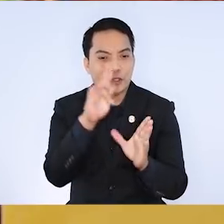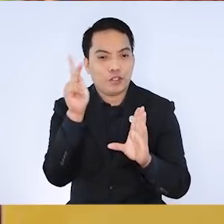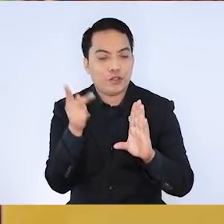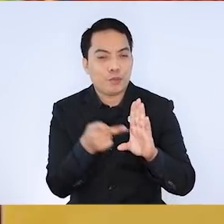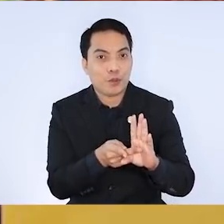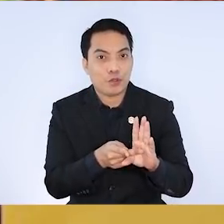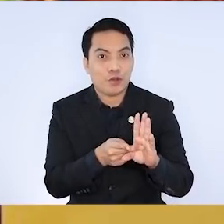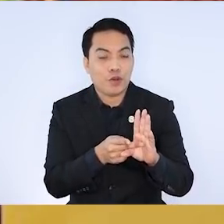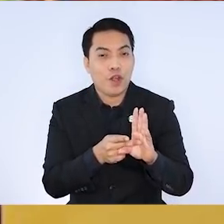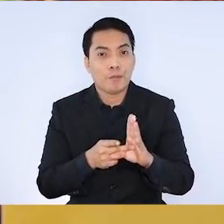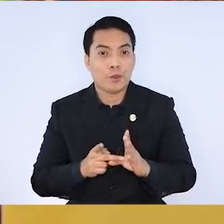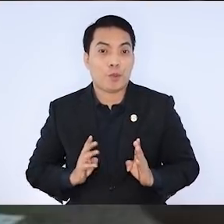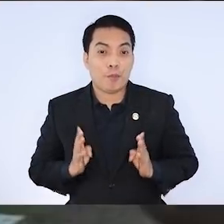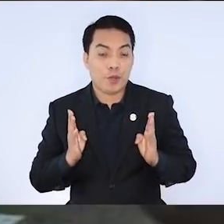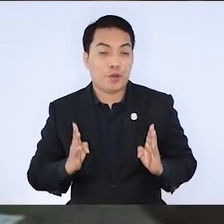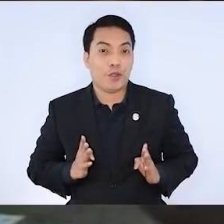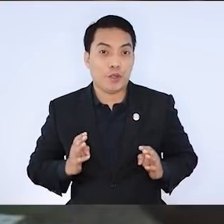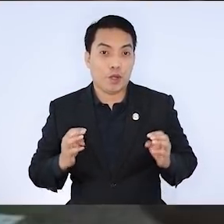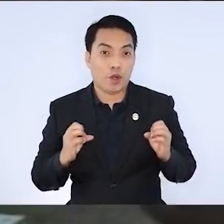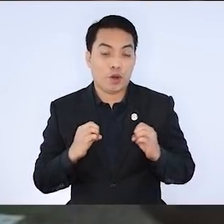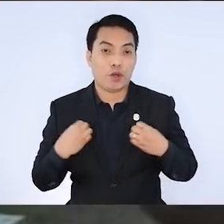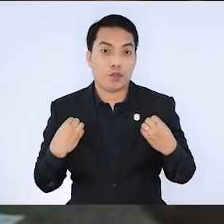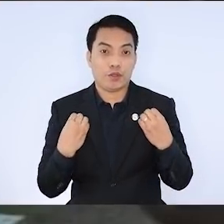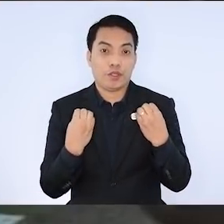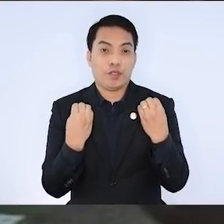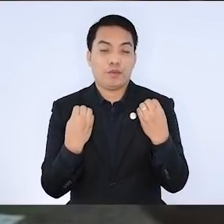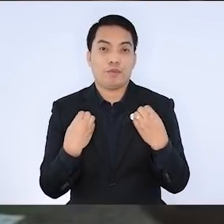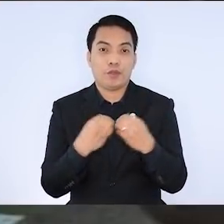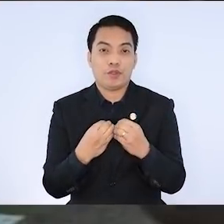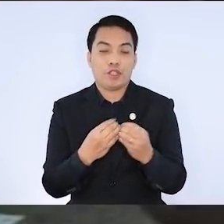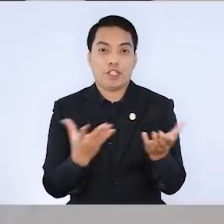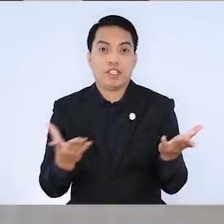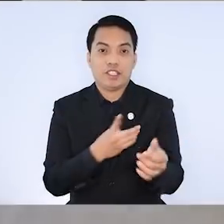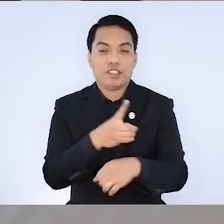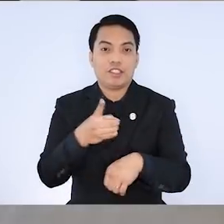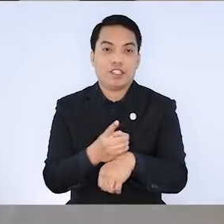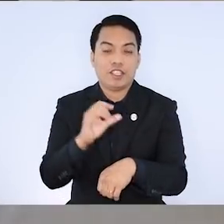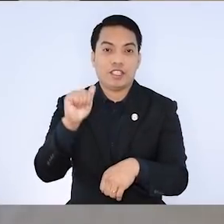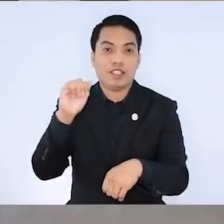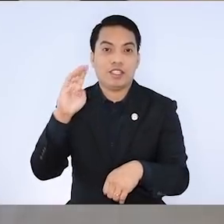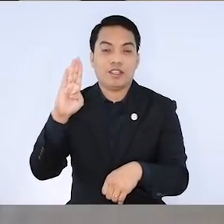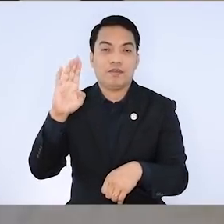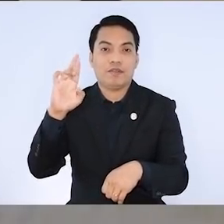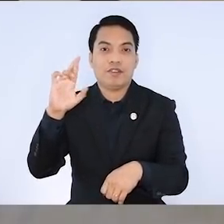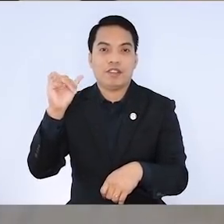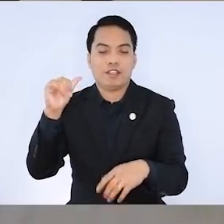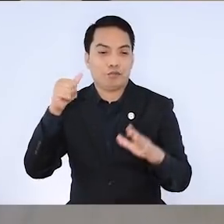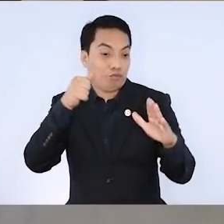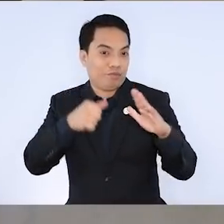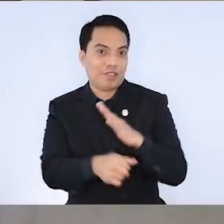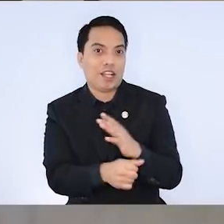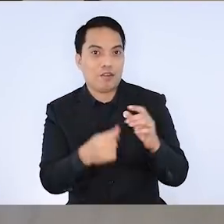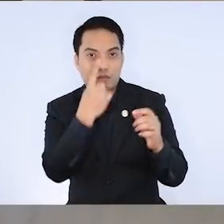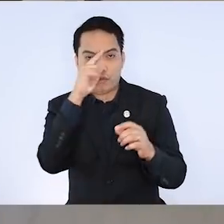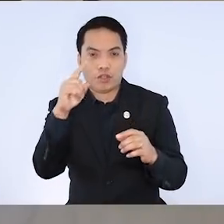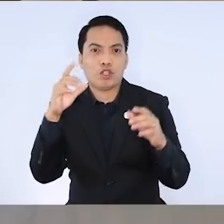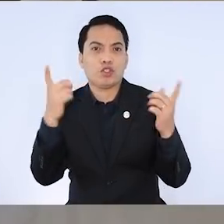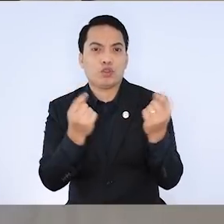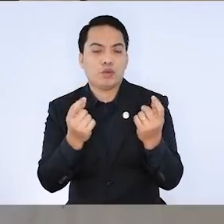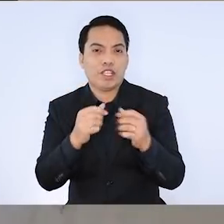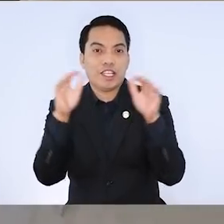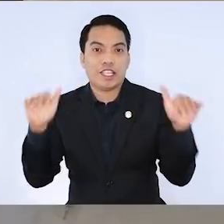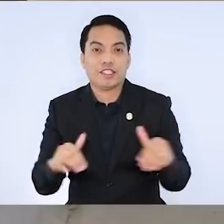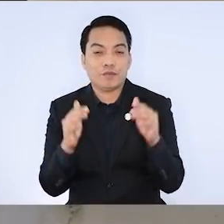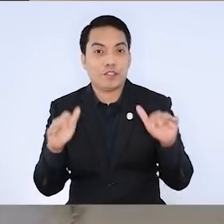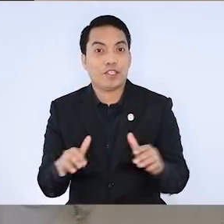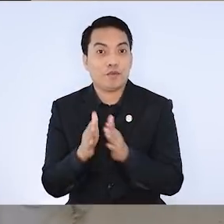ng mga nasa kapisan ng binhi mula po rito sa distrito ng Abra sa pagsasagawa ng mga aktibidad pangkasiglahan